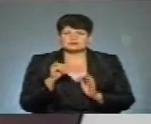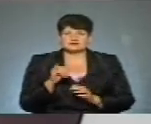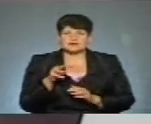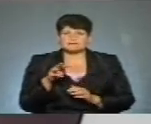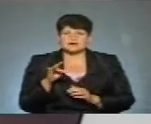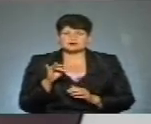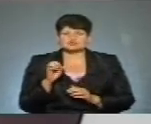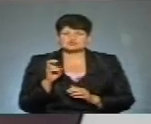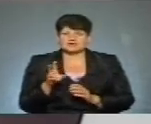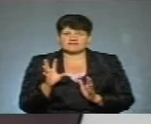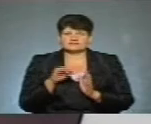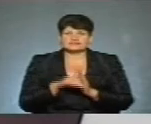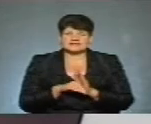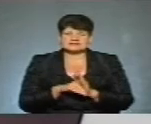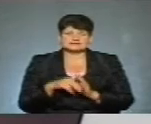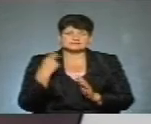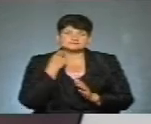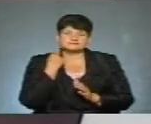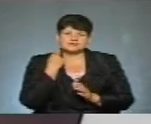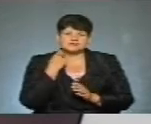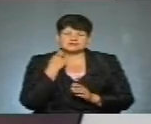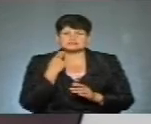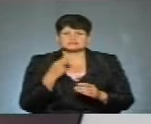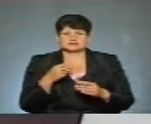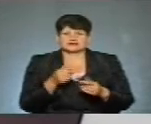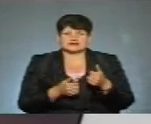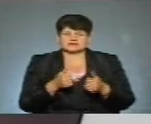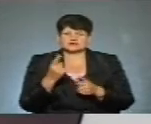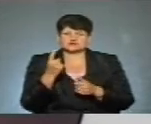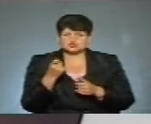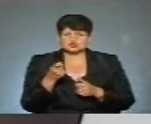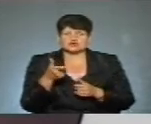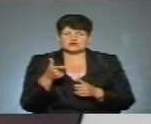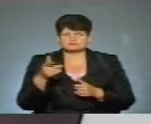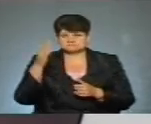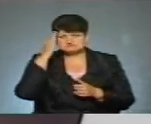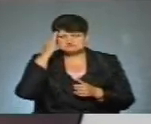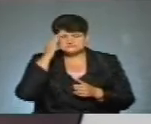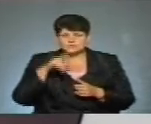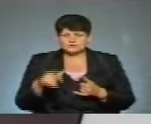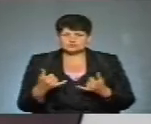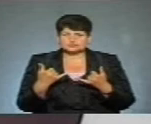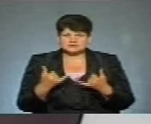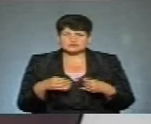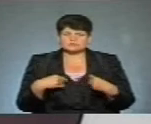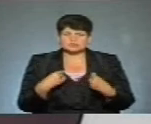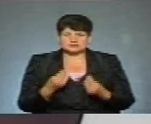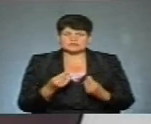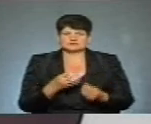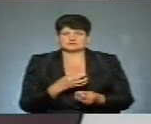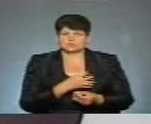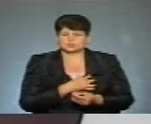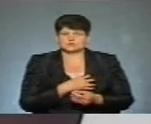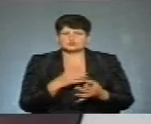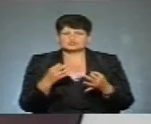Марчука внесли до британського рейтингу 100 геніїв сучасності, а в 2016-му художника нагородили орденом Свободи.